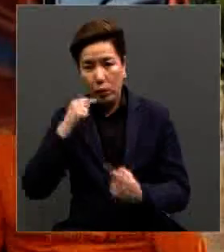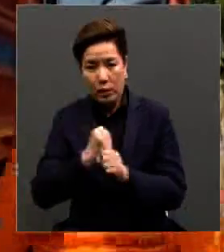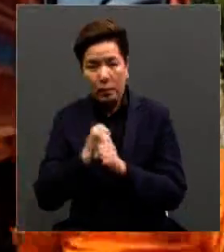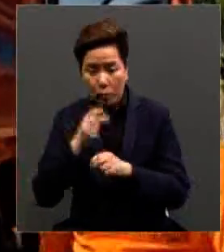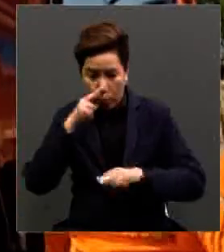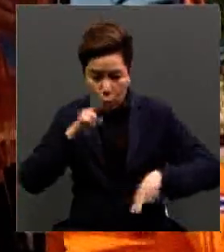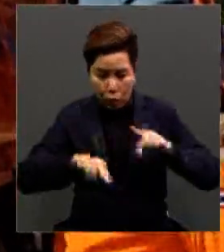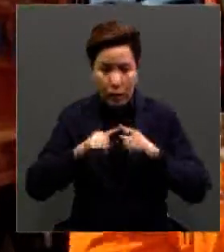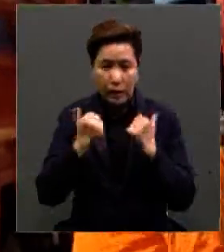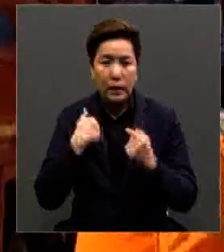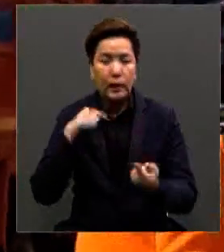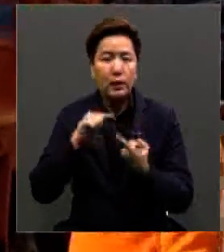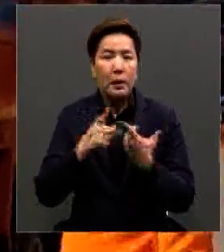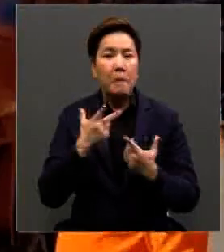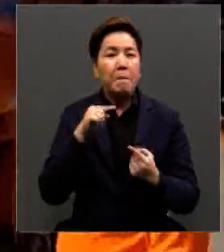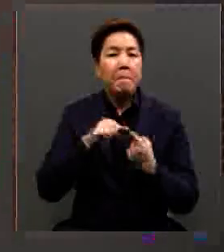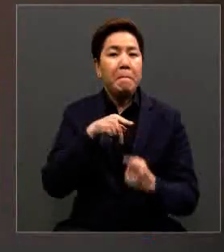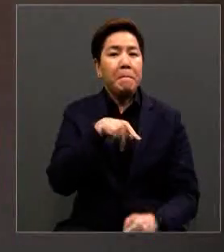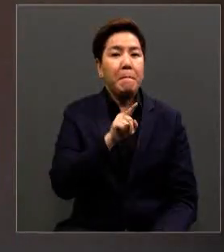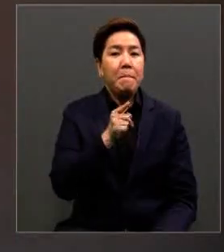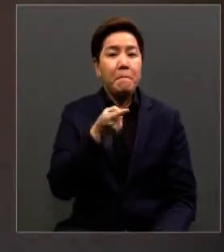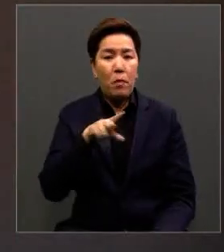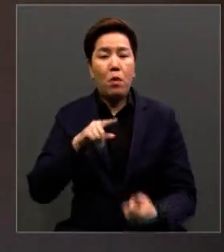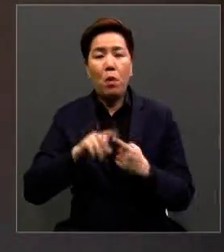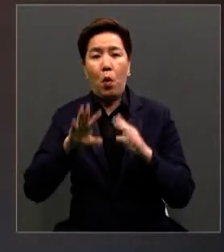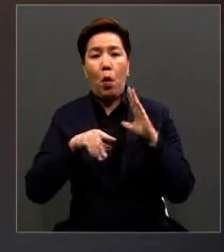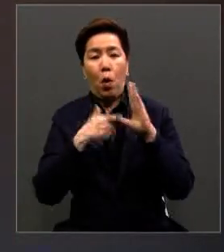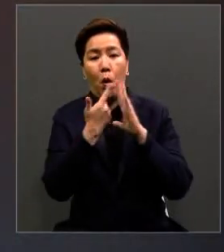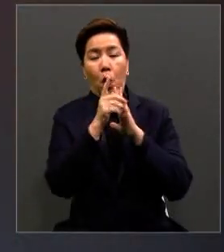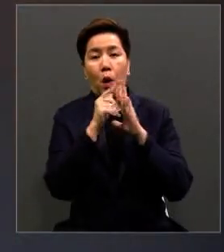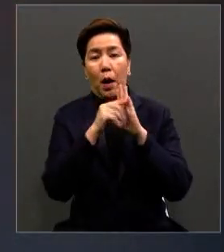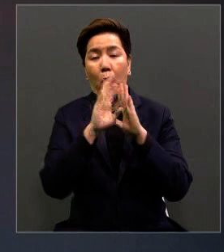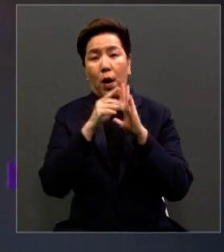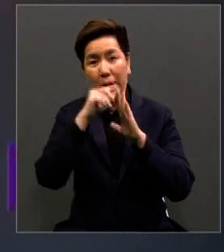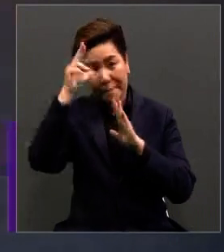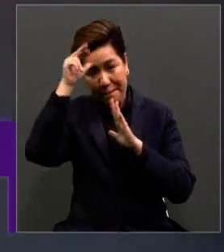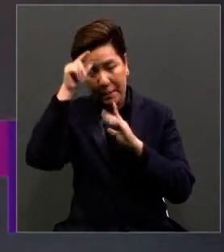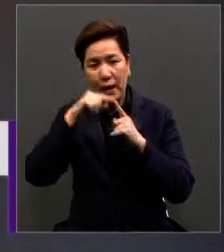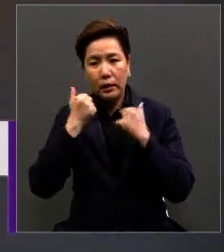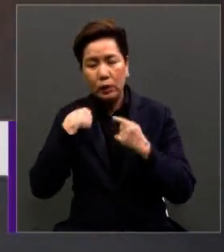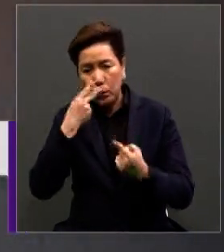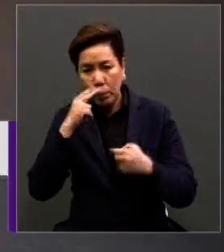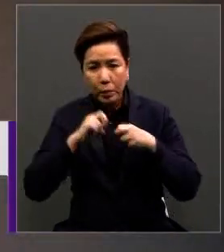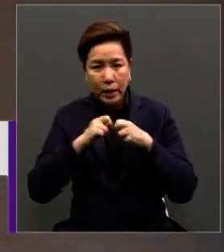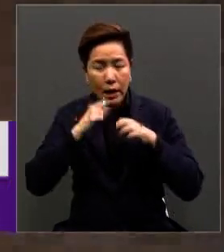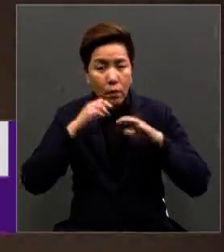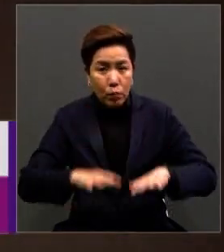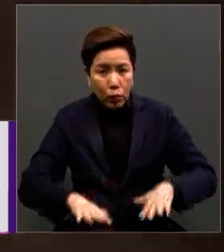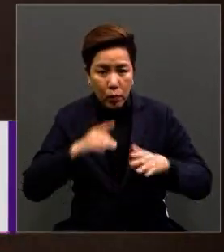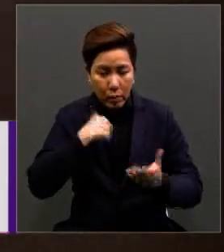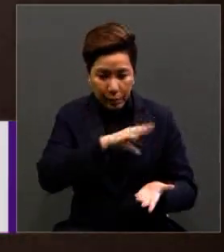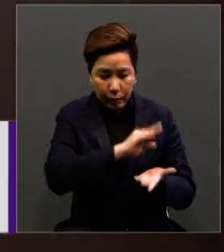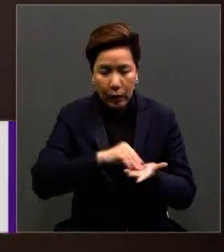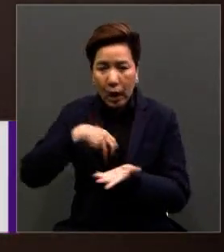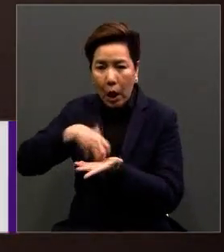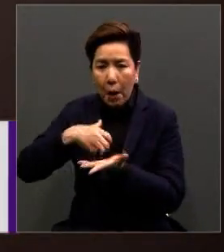ในเรื่องนี้นะครับอย่างเช่นทางสำนักงานป้องกันบรรเทาสารภัยจังหวัดลำปางสาขาเถินก็มีการรายงานสถานการณ์อุทกภัยในพื้นที่ที่